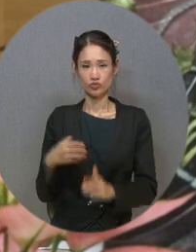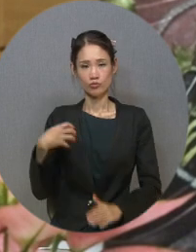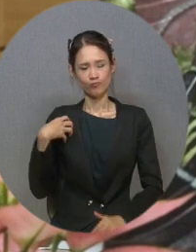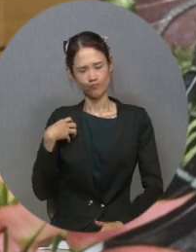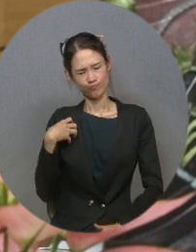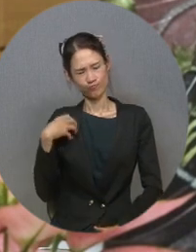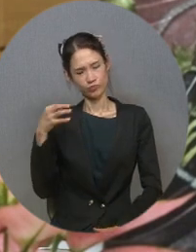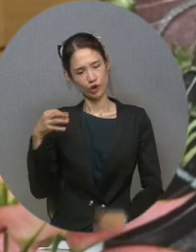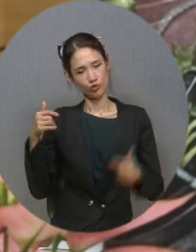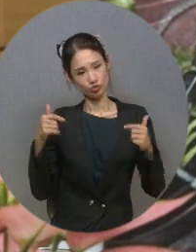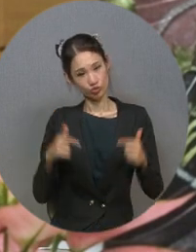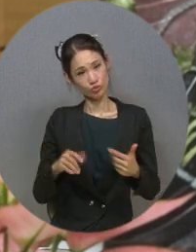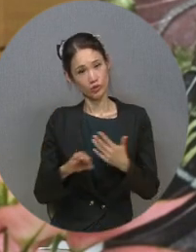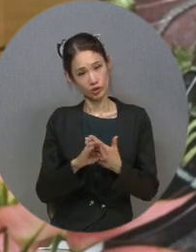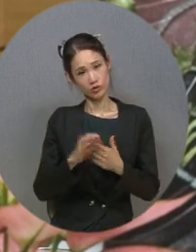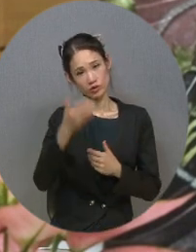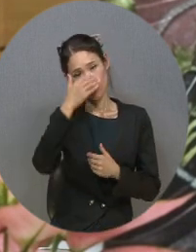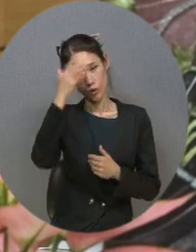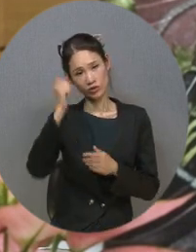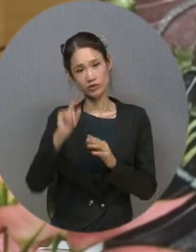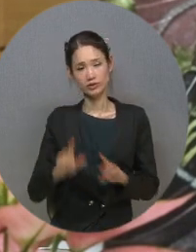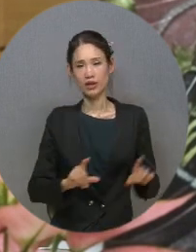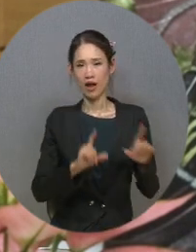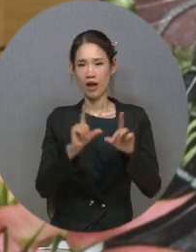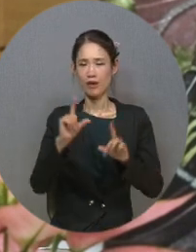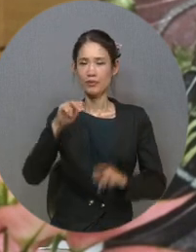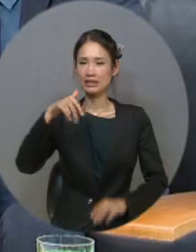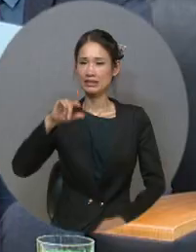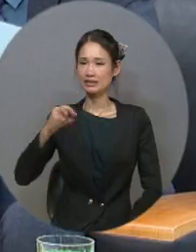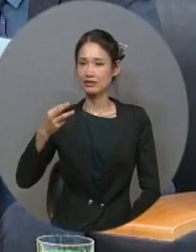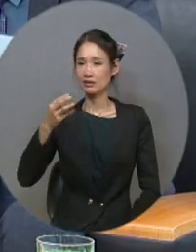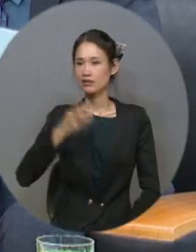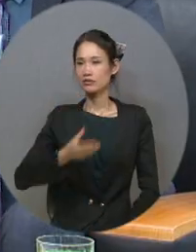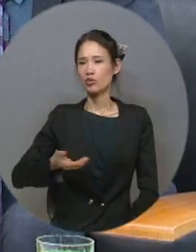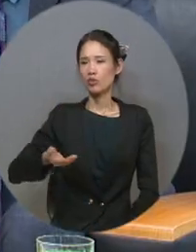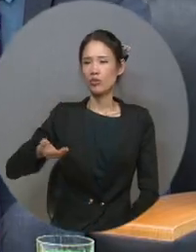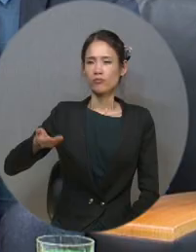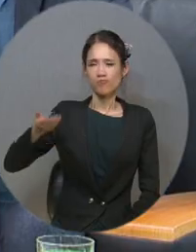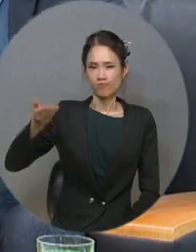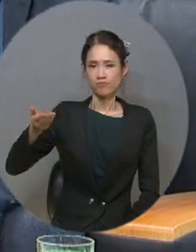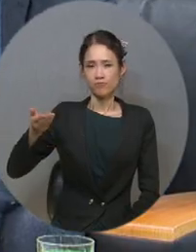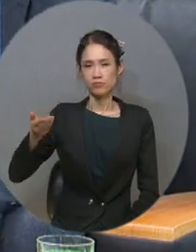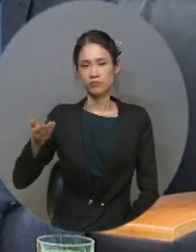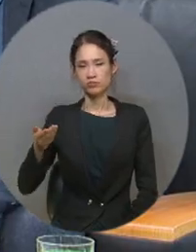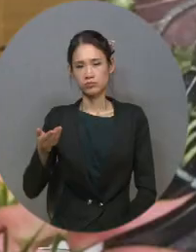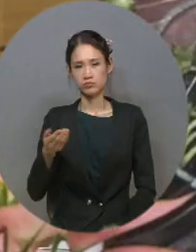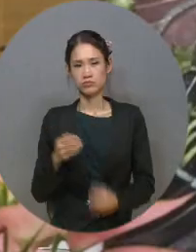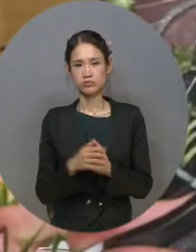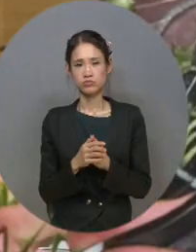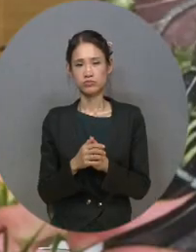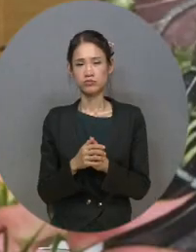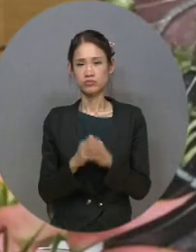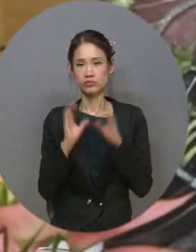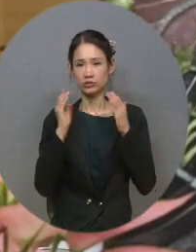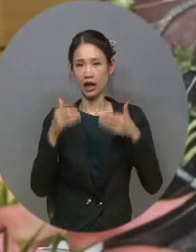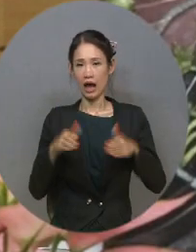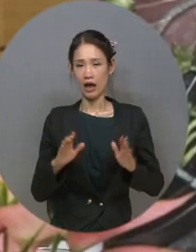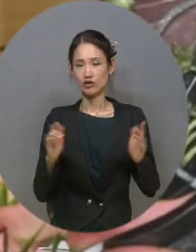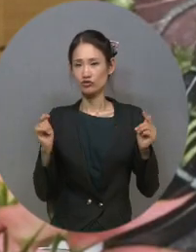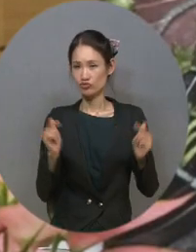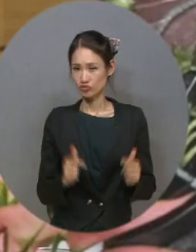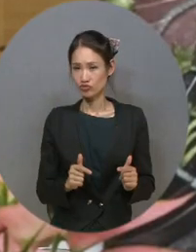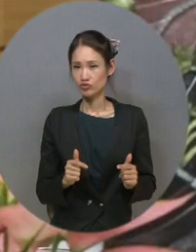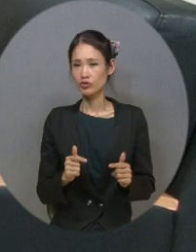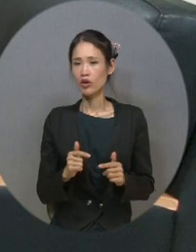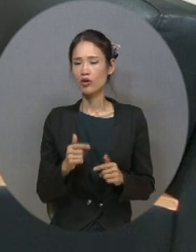뭐 청년들의 삶의 질이 또 높아져서 부부가 알콩달콩 하다 보면 저출산도